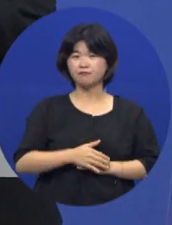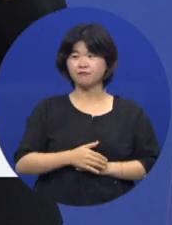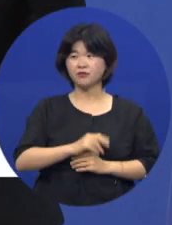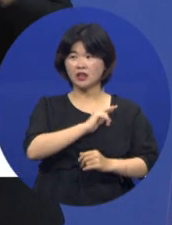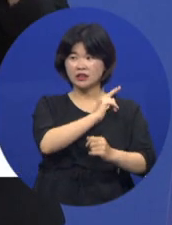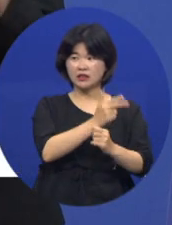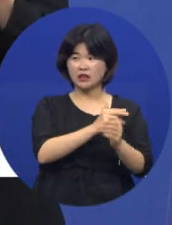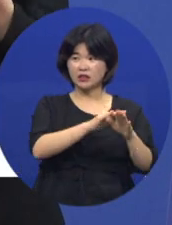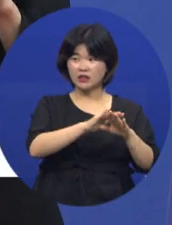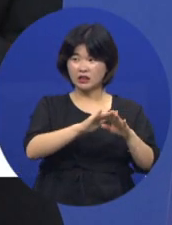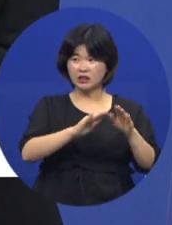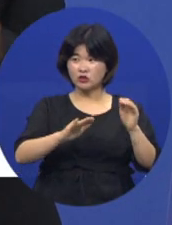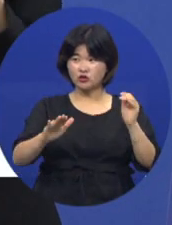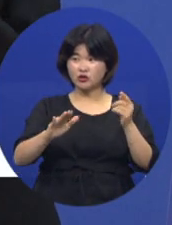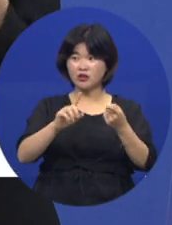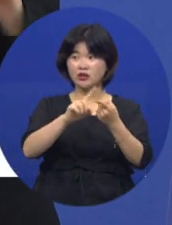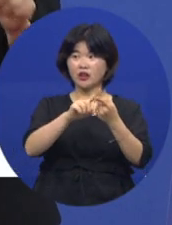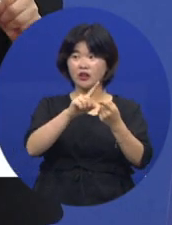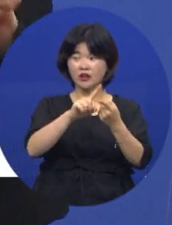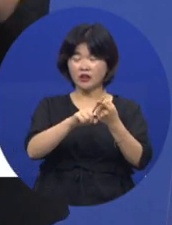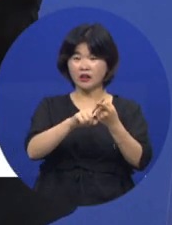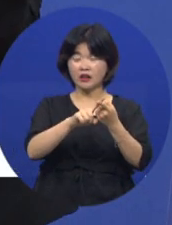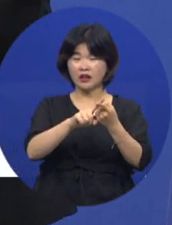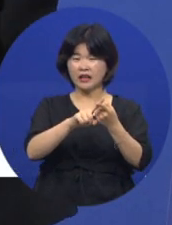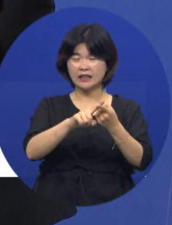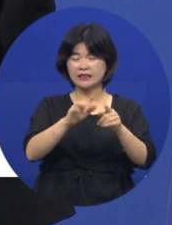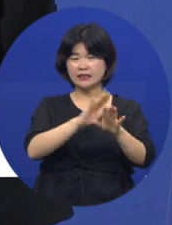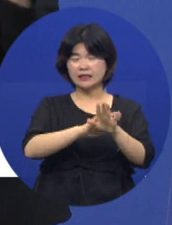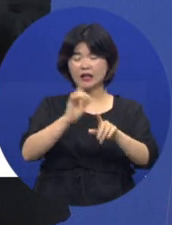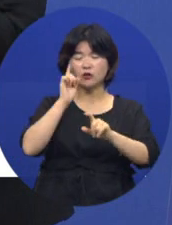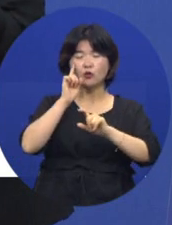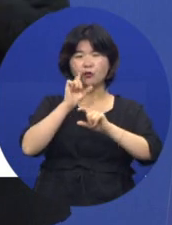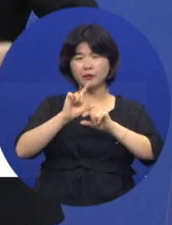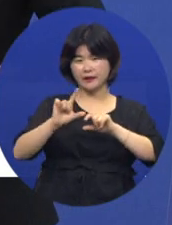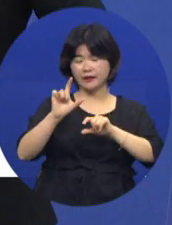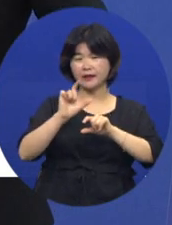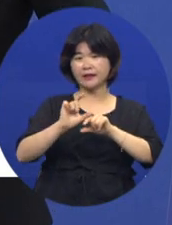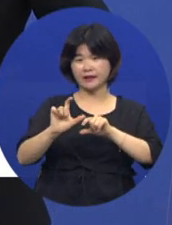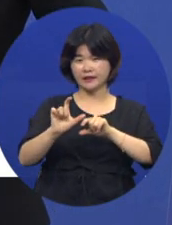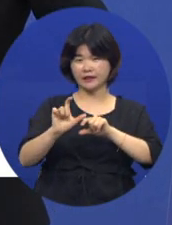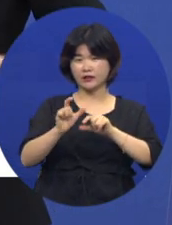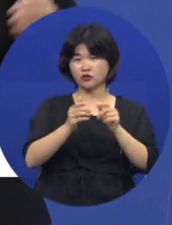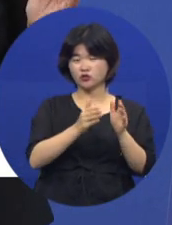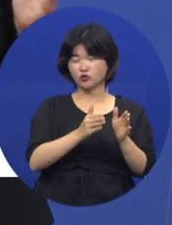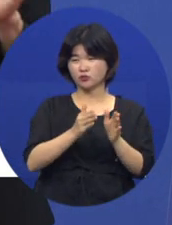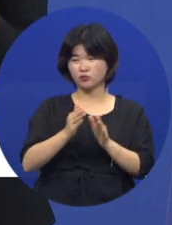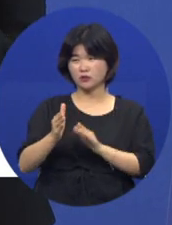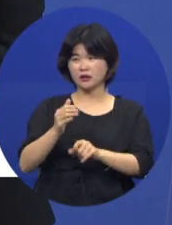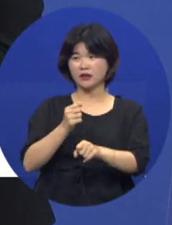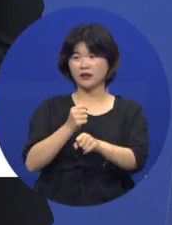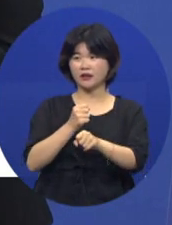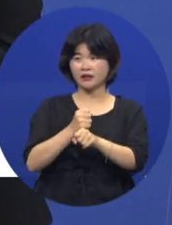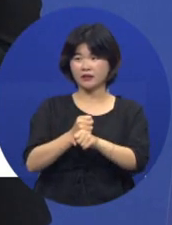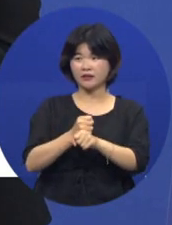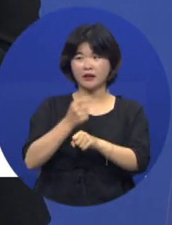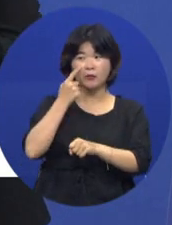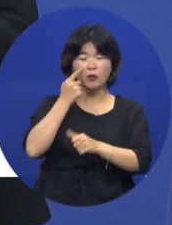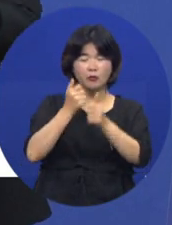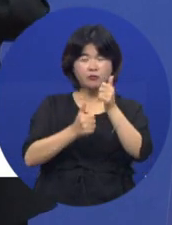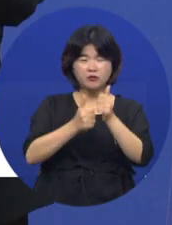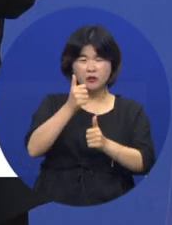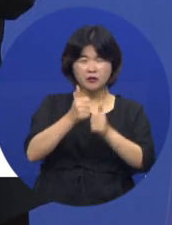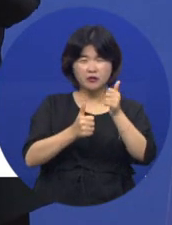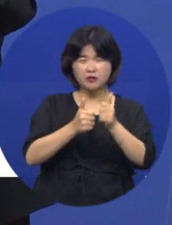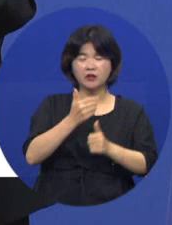기준을 저희가 아주 잘 고민해서 어 준비를 하도록 한번 시범적으로